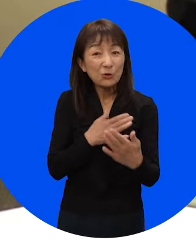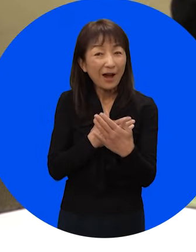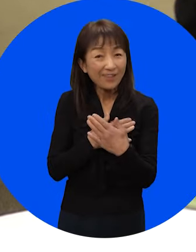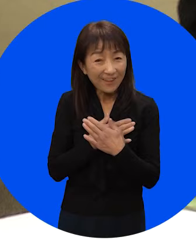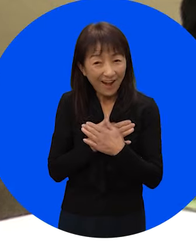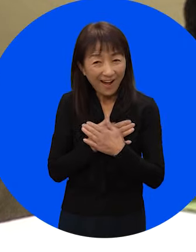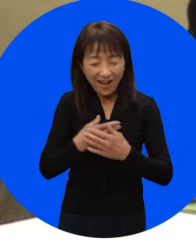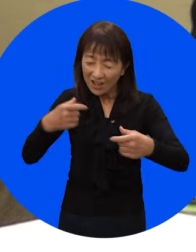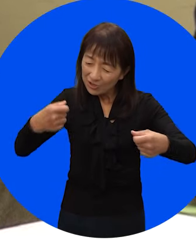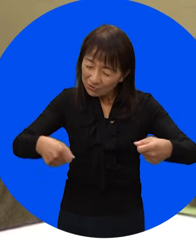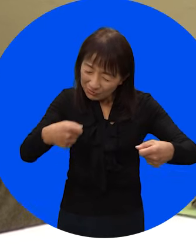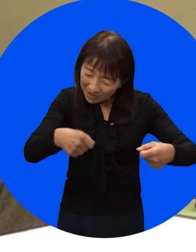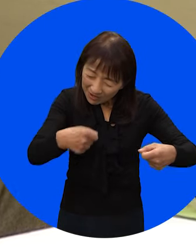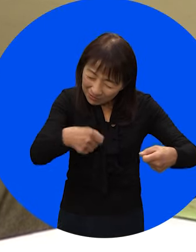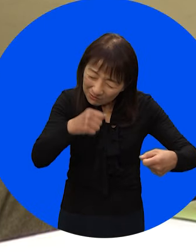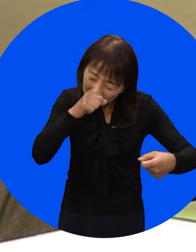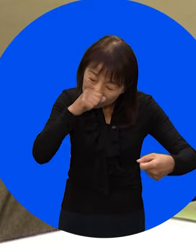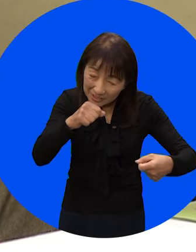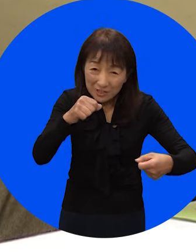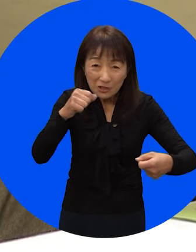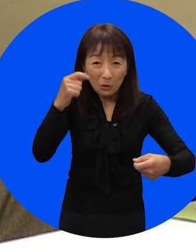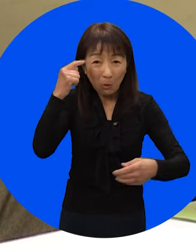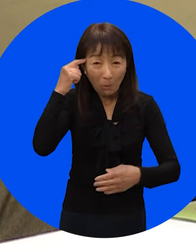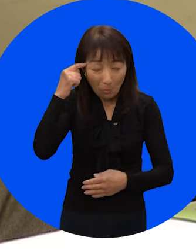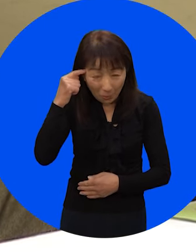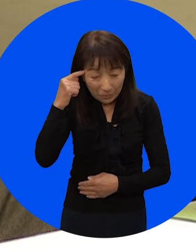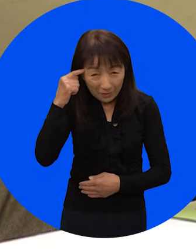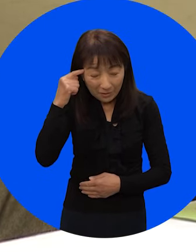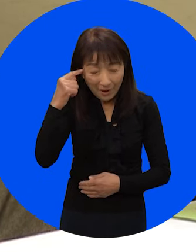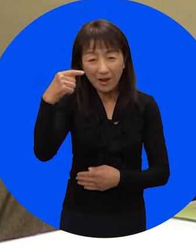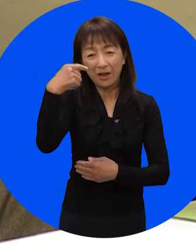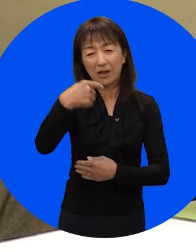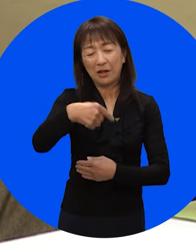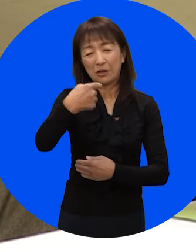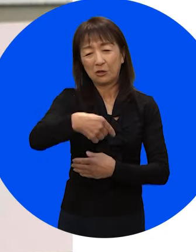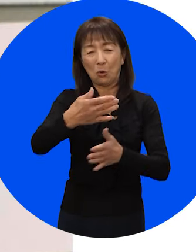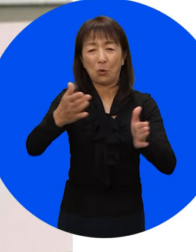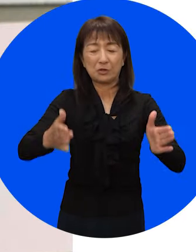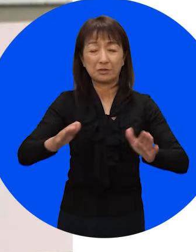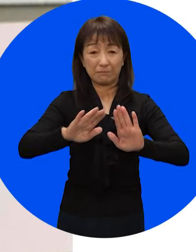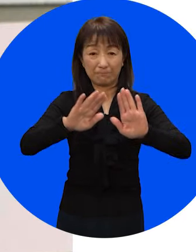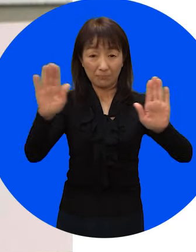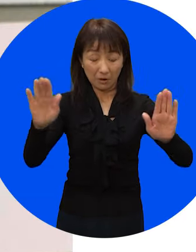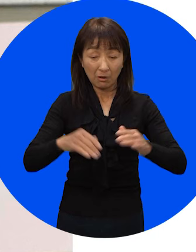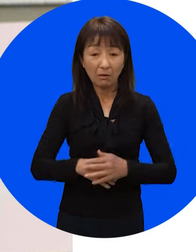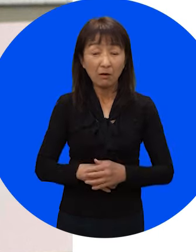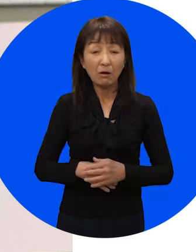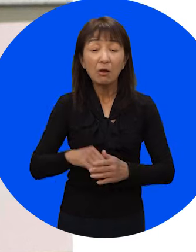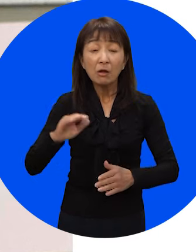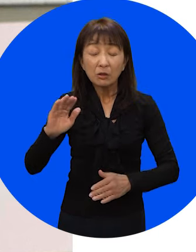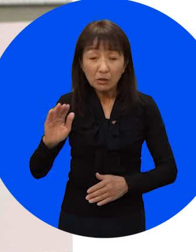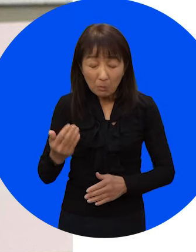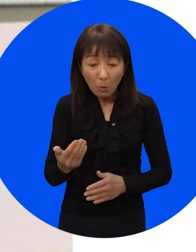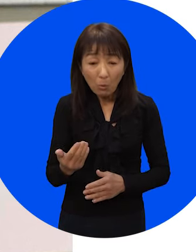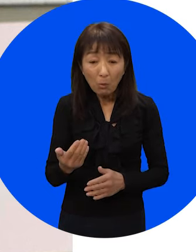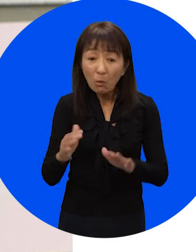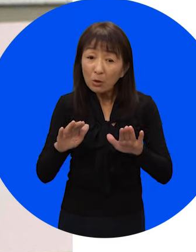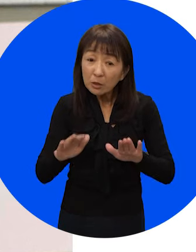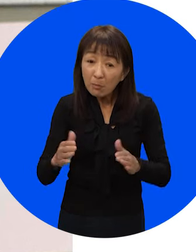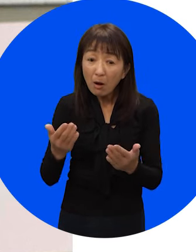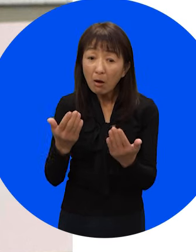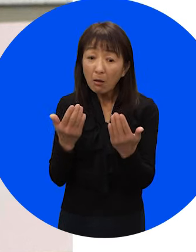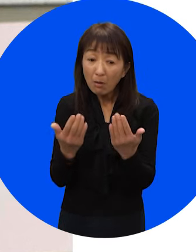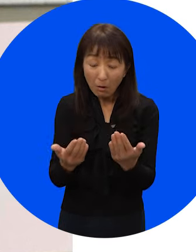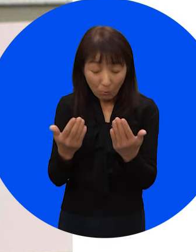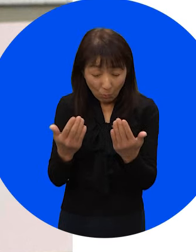縫えるようにという思いで始めたんですけれど、学校教育からも和裁が